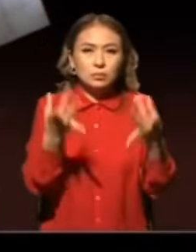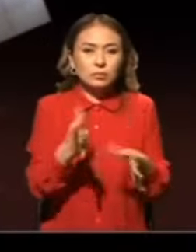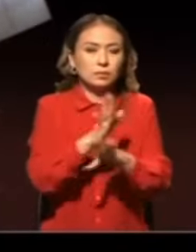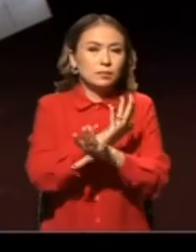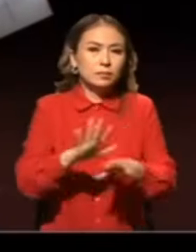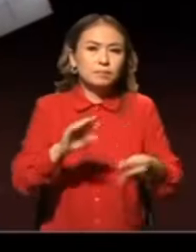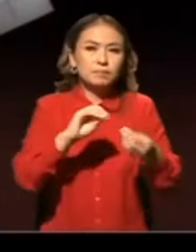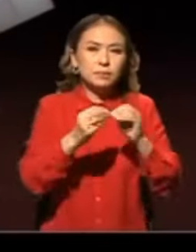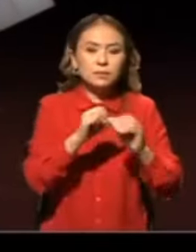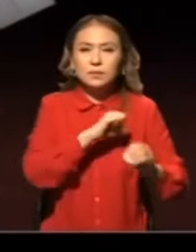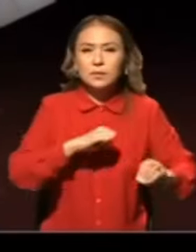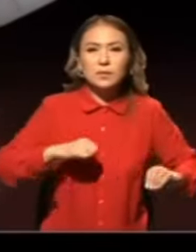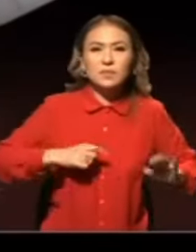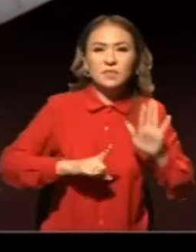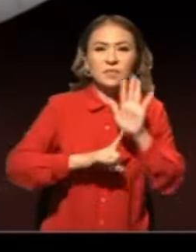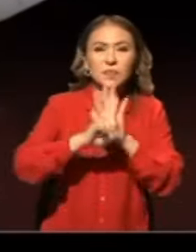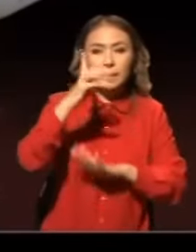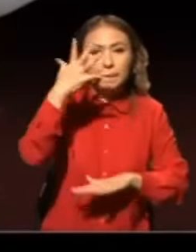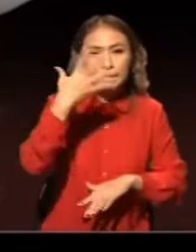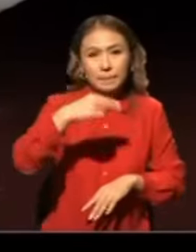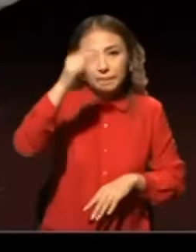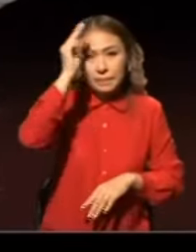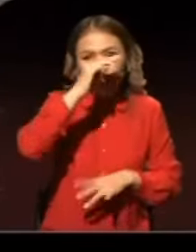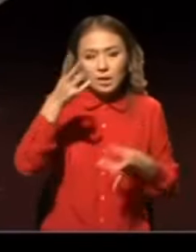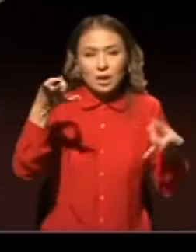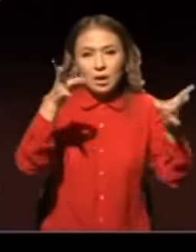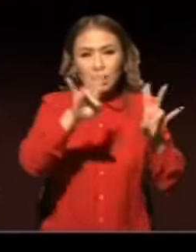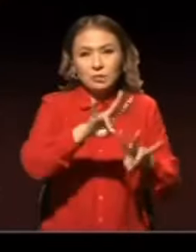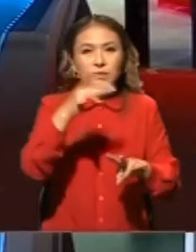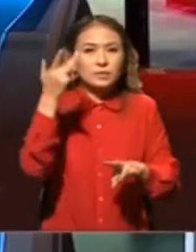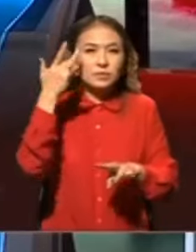басты мәселе оқыған қалай. Қазір 5 күн оқисыз ба, жартысы қалды